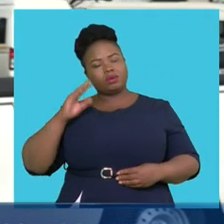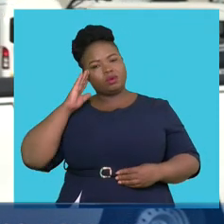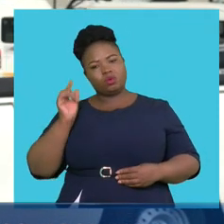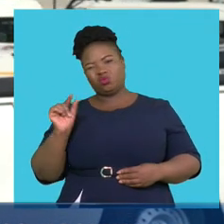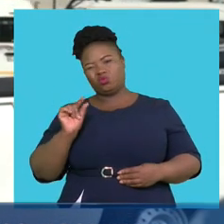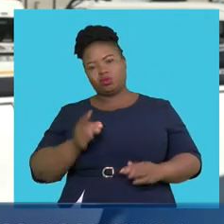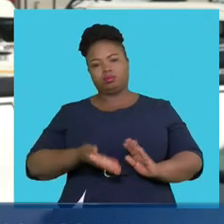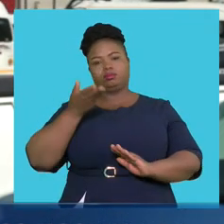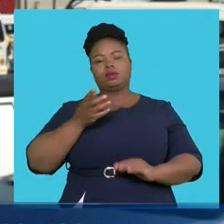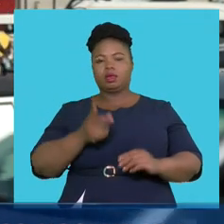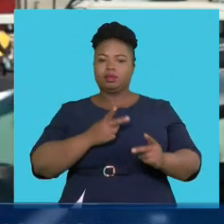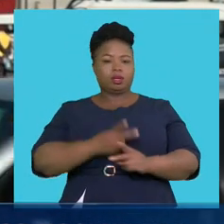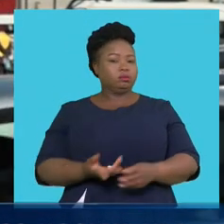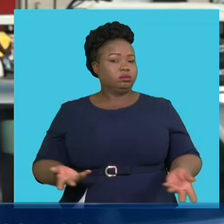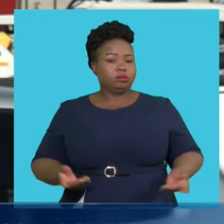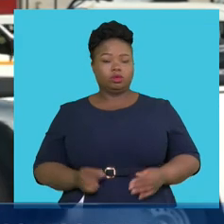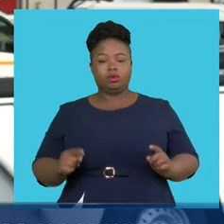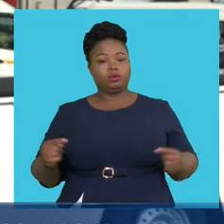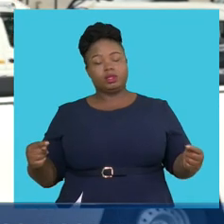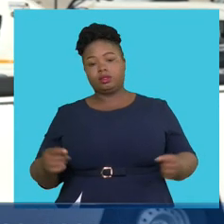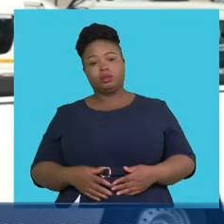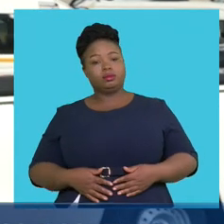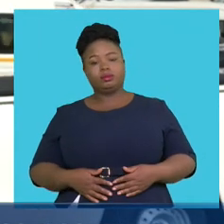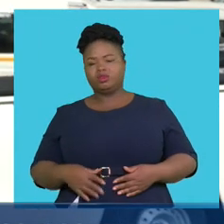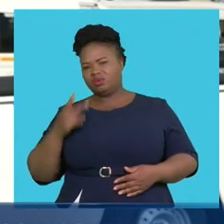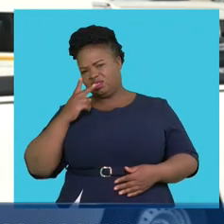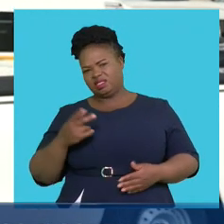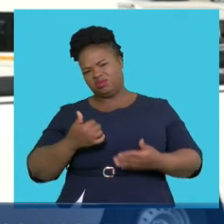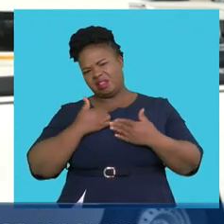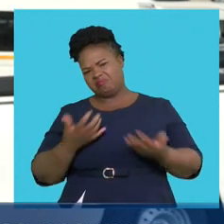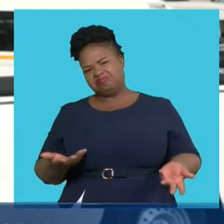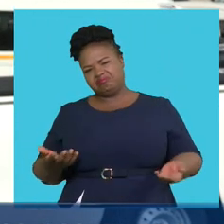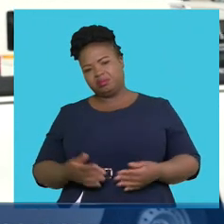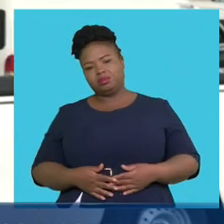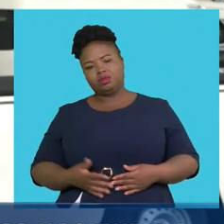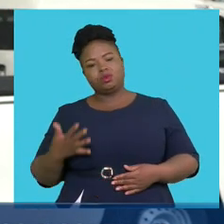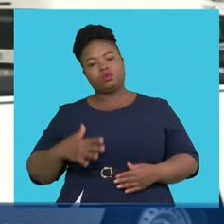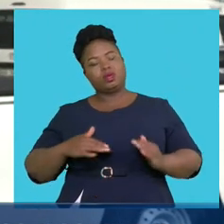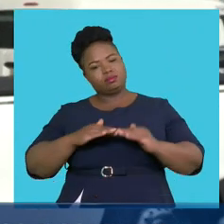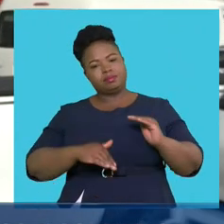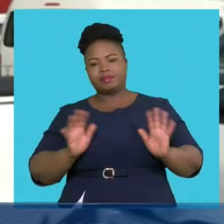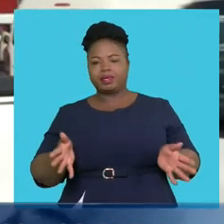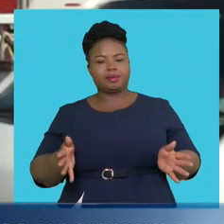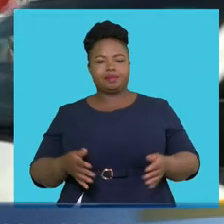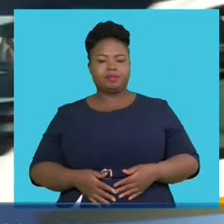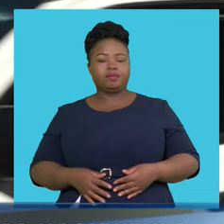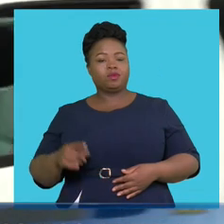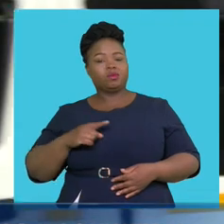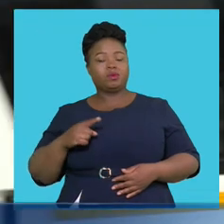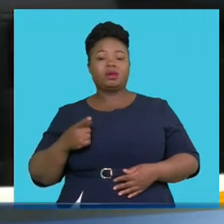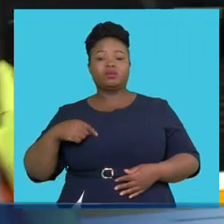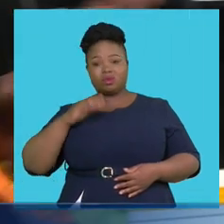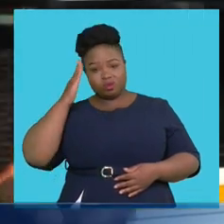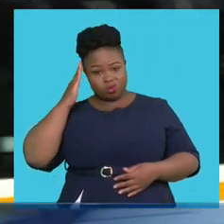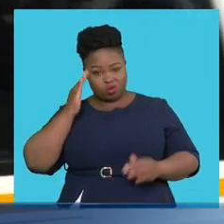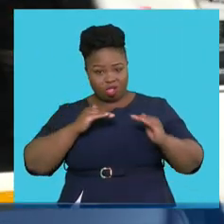ixesha elide. Asinawutsho ukuthi kukhona igephu, ayikho. Sifuna ipetroli ibeyehlihle qha. Ngoba ngoku siyayazi nje